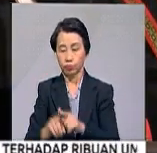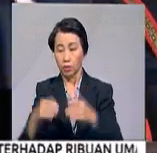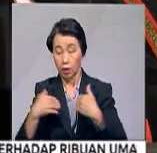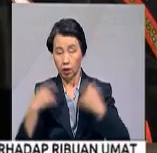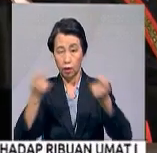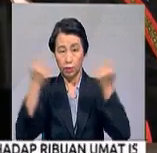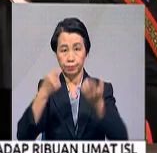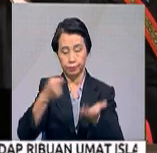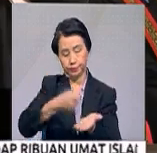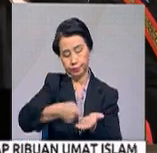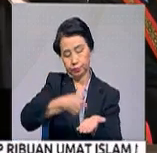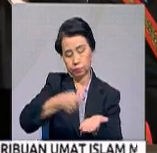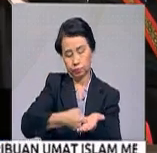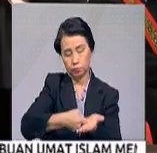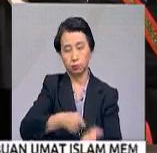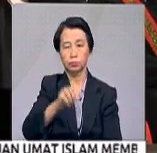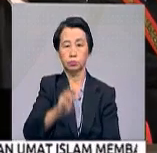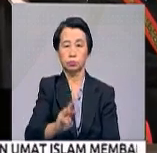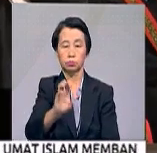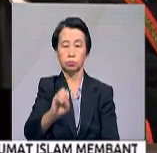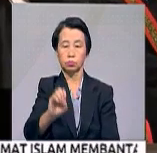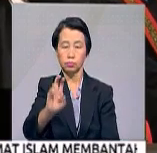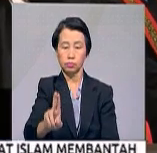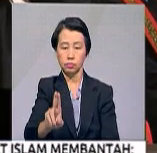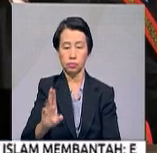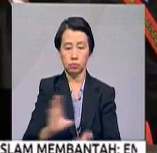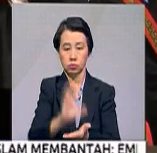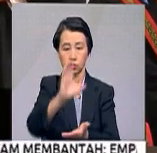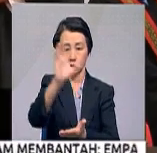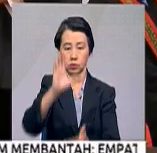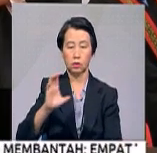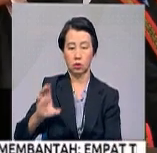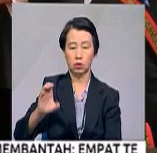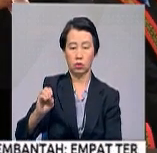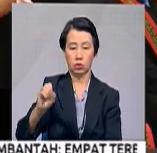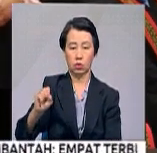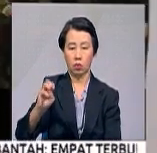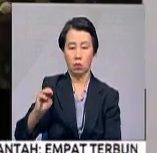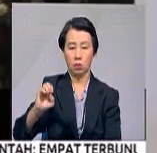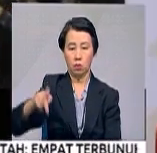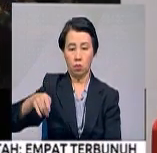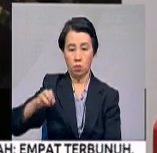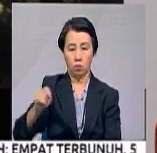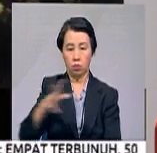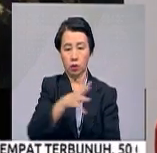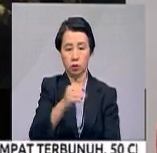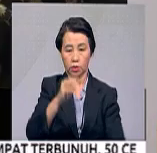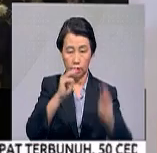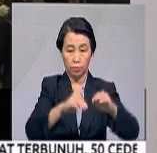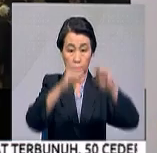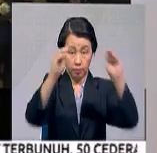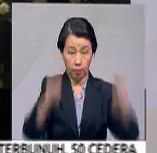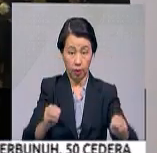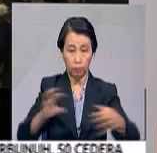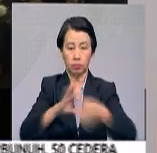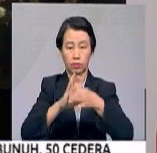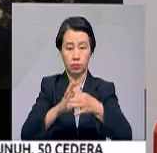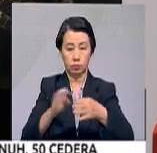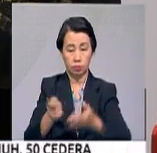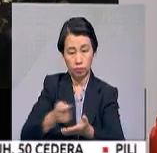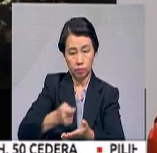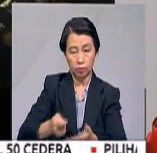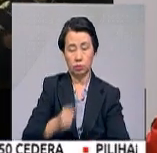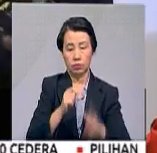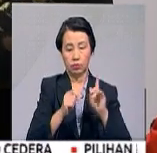upacara menandatangani memorandum persefahaman antara Kolej Cosmopoint Senarian Berhad dan McDonald's Malaysia. Seramai